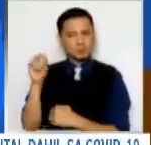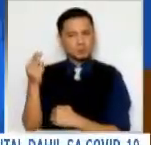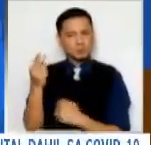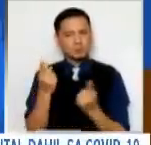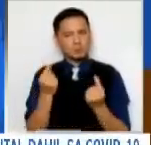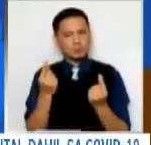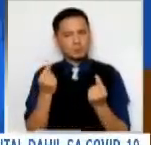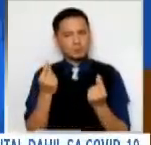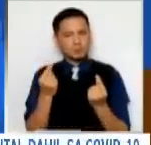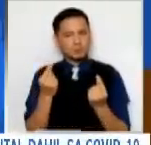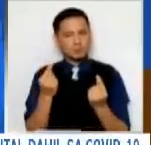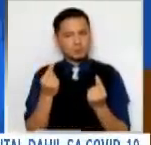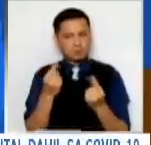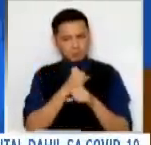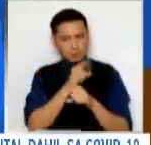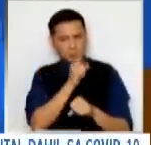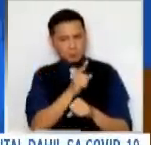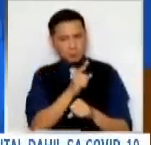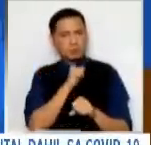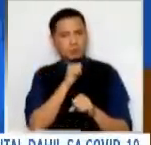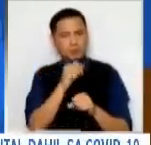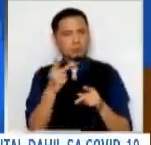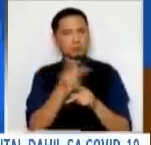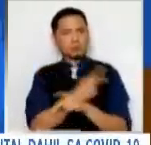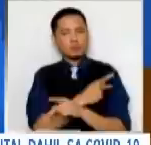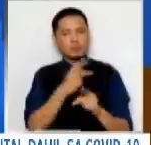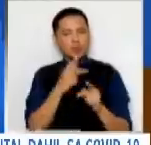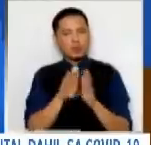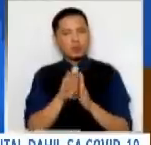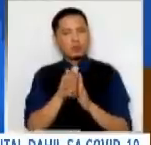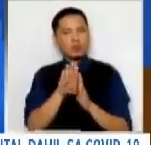hindi na ho mas lalo pang grumabe ang sitwasyon sa ating bansa?